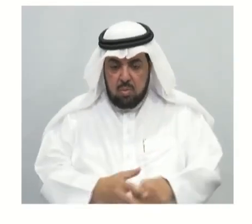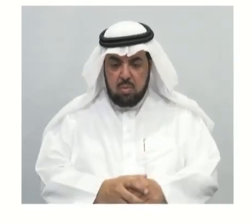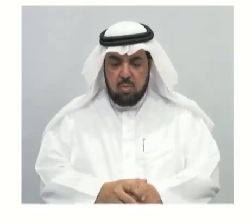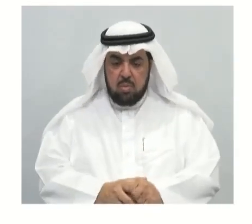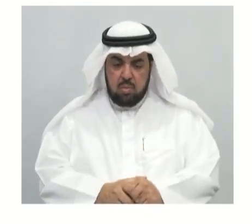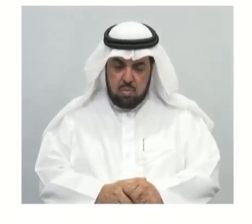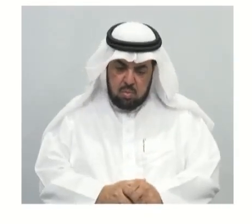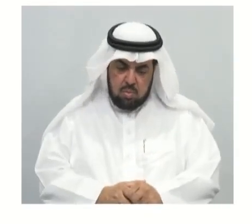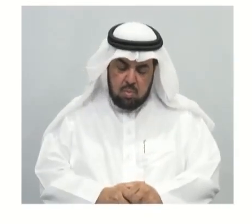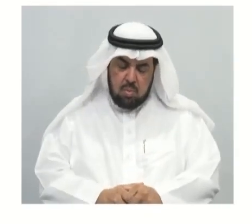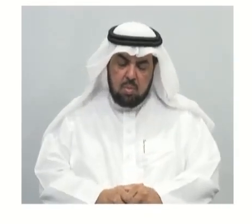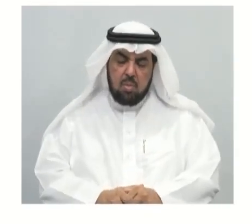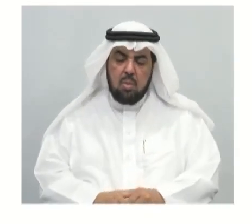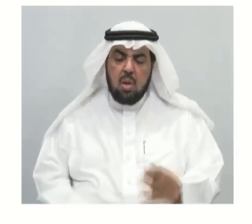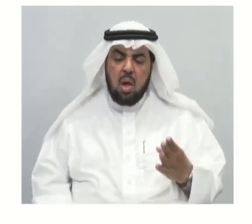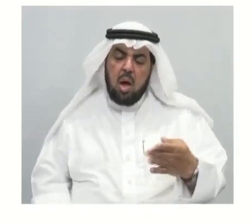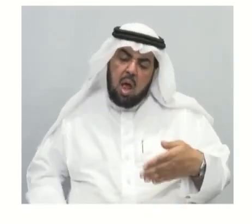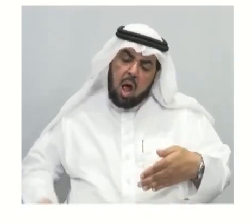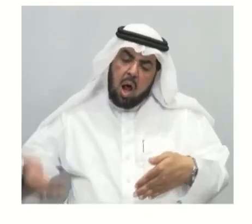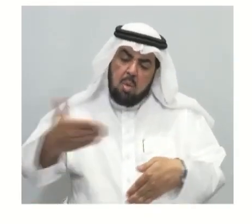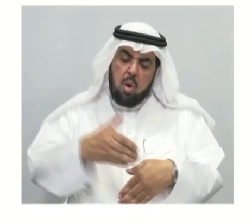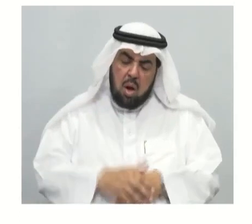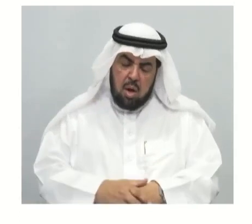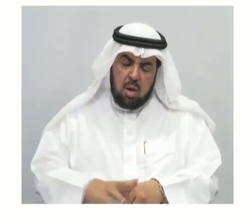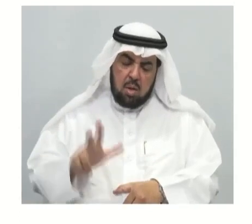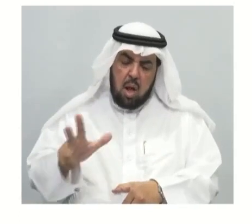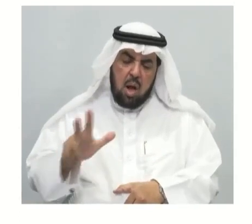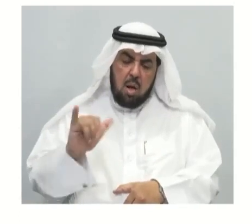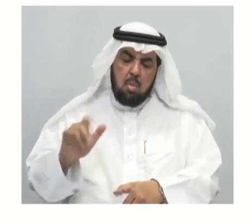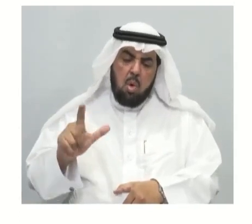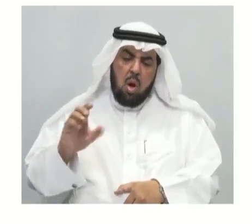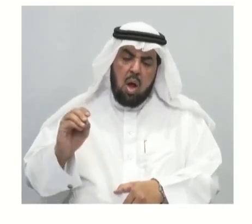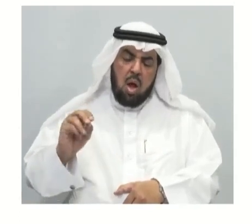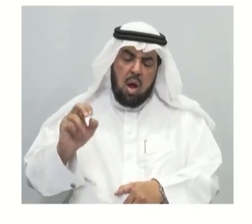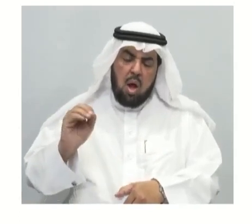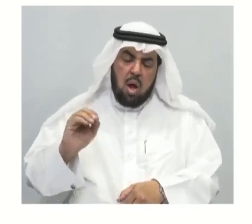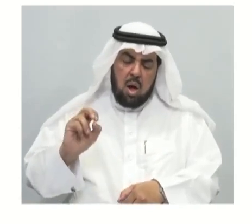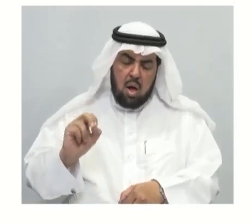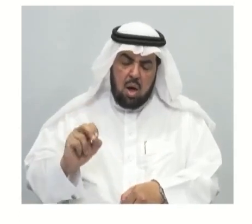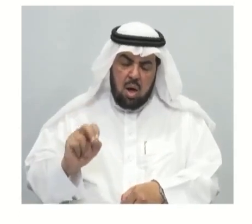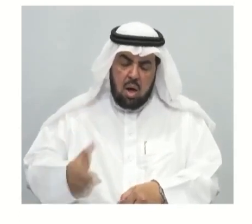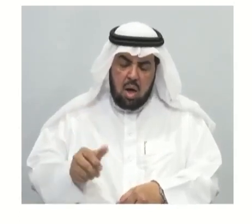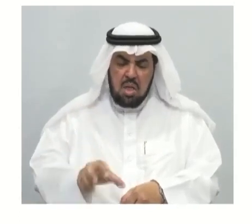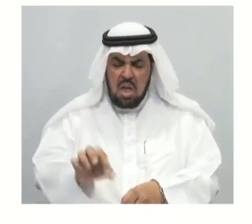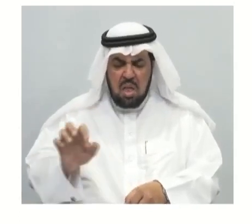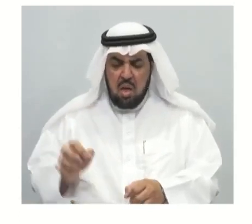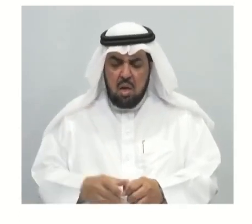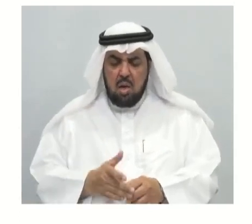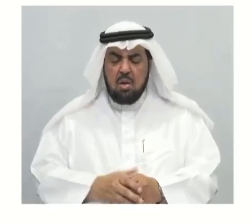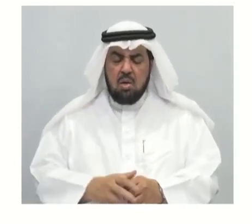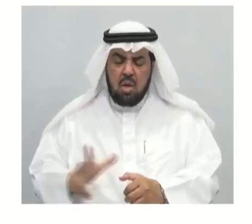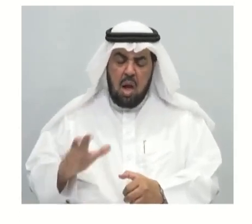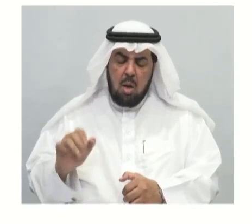التقرير بعد ذلك لدينا الملحقات الملحقات هذه اختياريه اختياريه قد يكون التقرير فيه